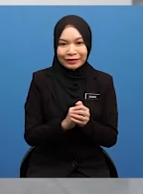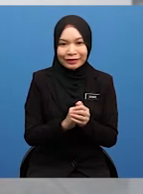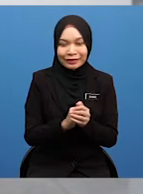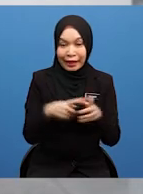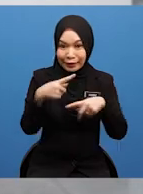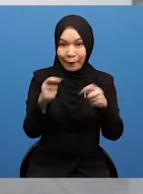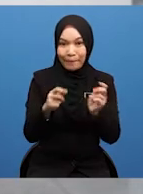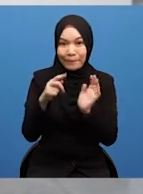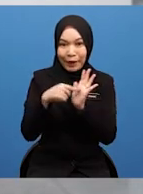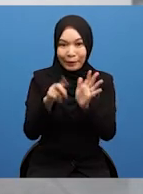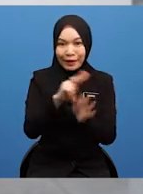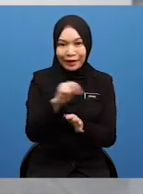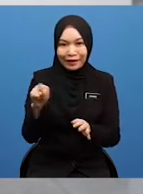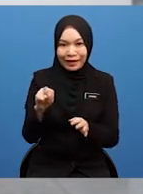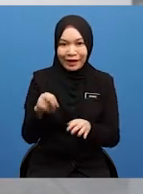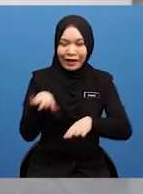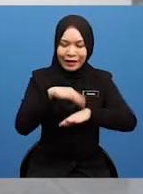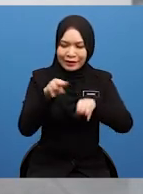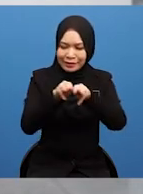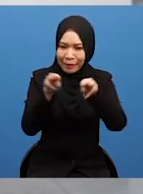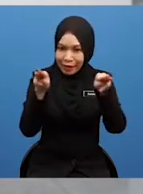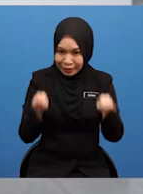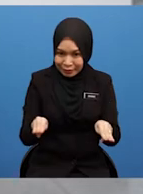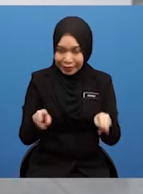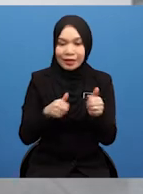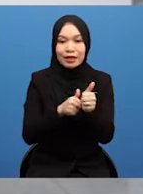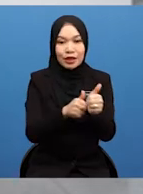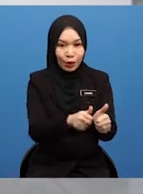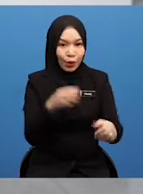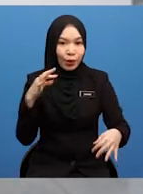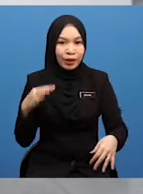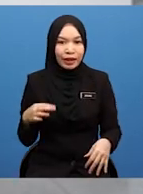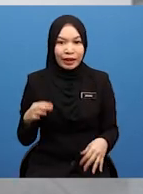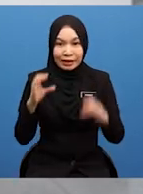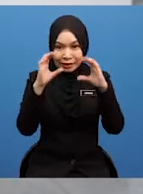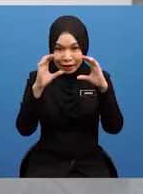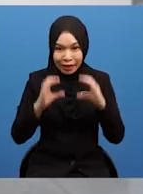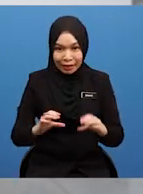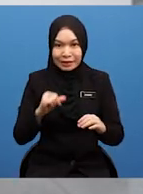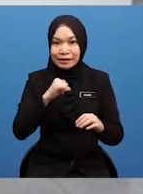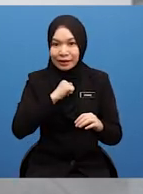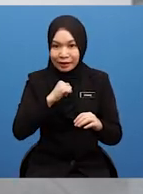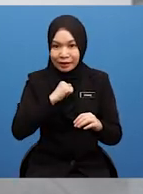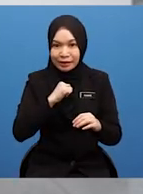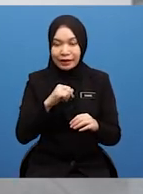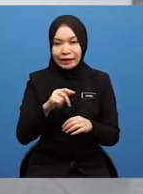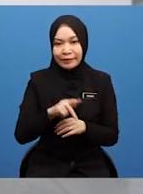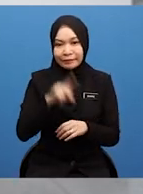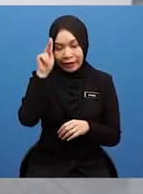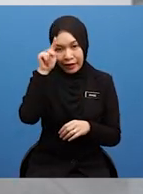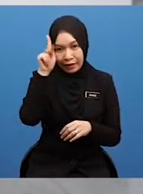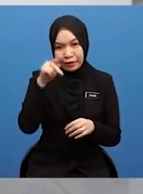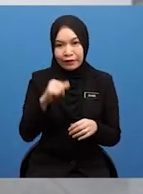terletak zeto atas meja mengikut KYT masing-masing bukan itu saja terdapat juga